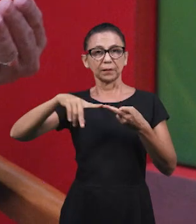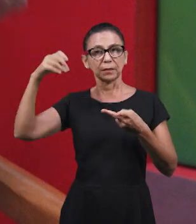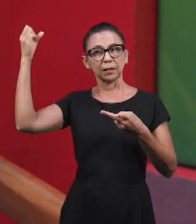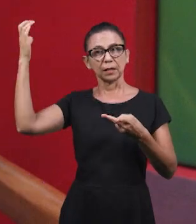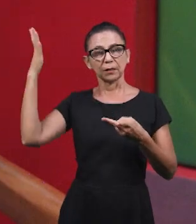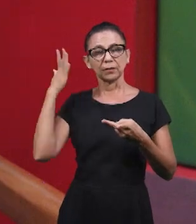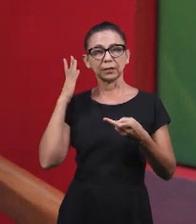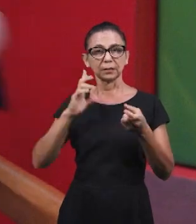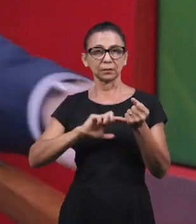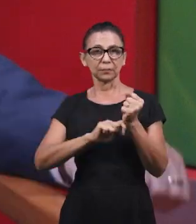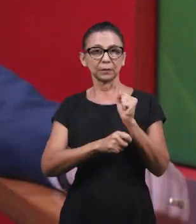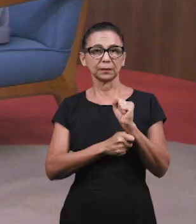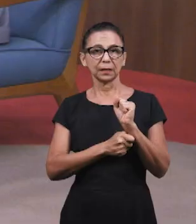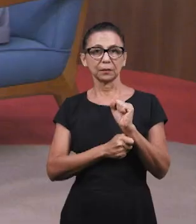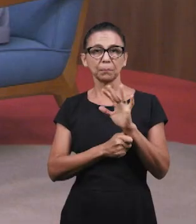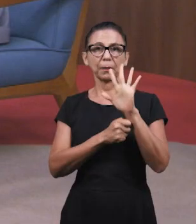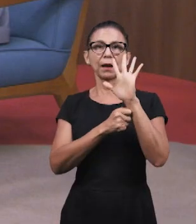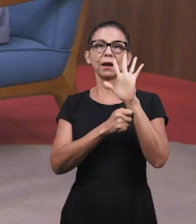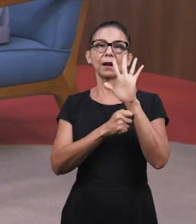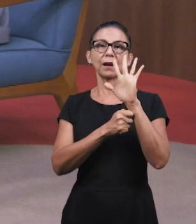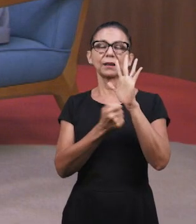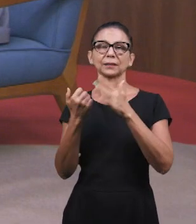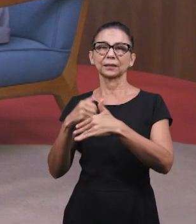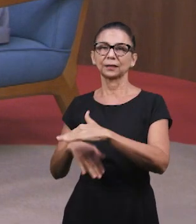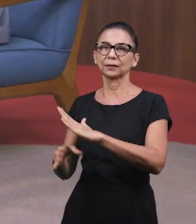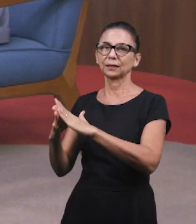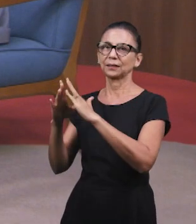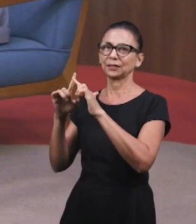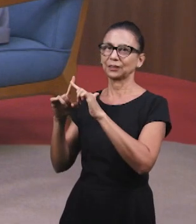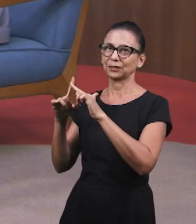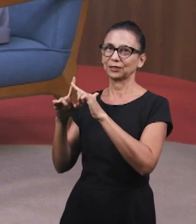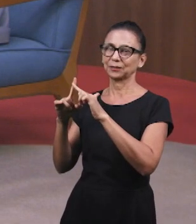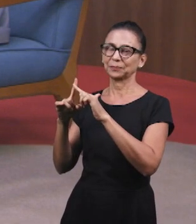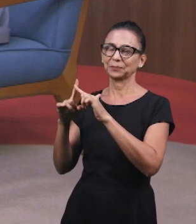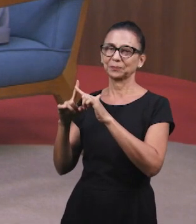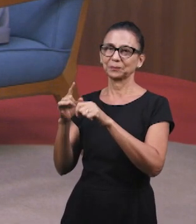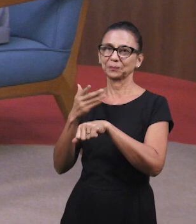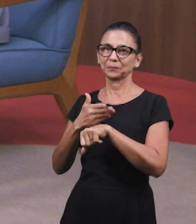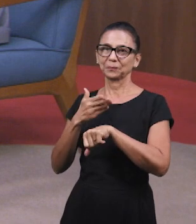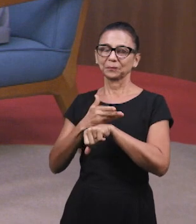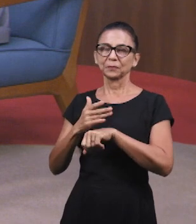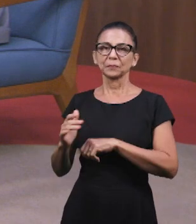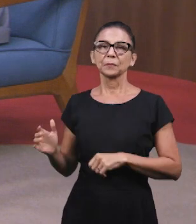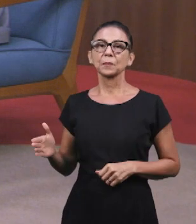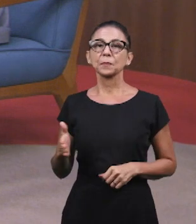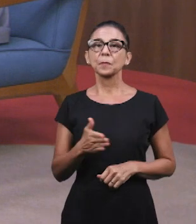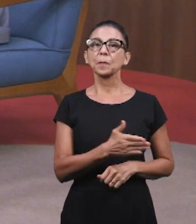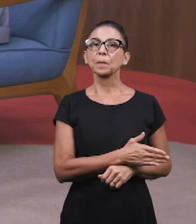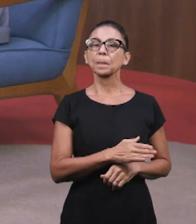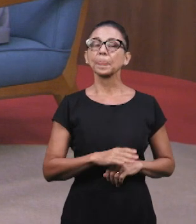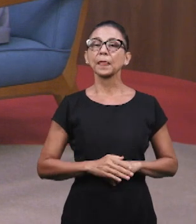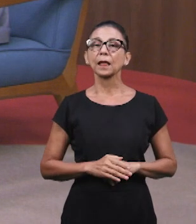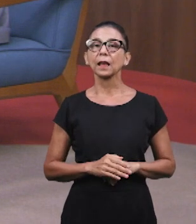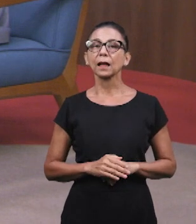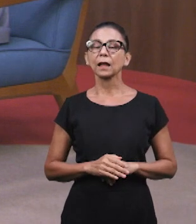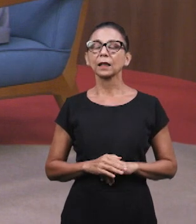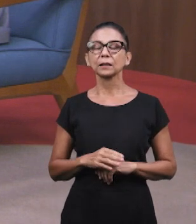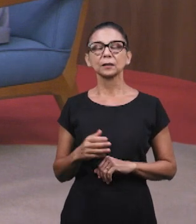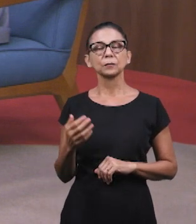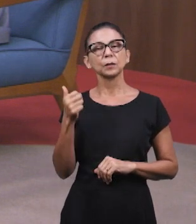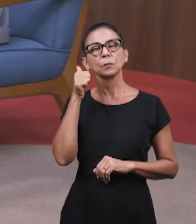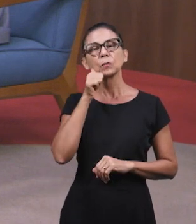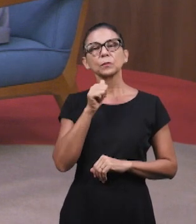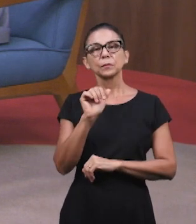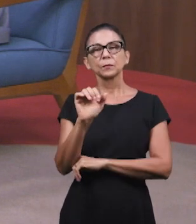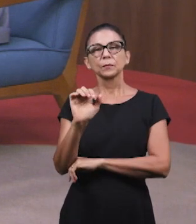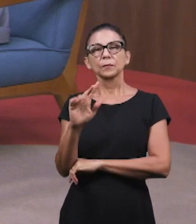étant découverts et vécus dans la vie de l'Église. Gloire à Dieu. Nous allons voir une autre participation qui a été donnée par la sœur Eloïsa